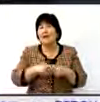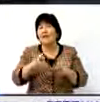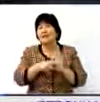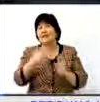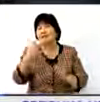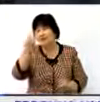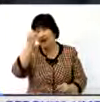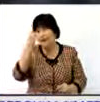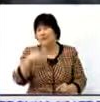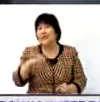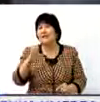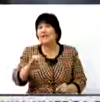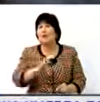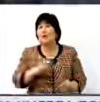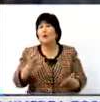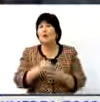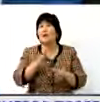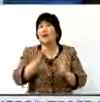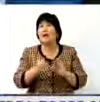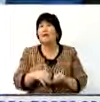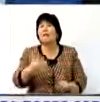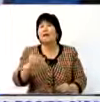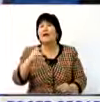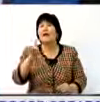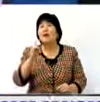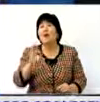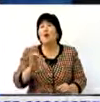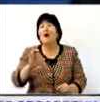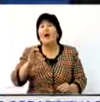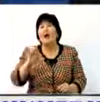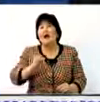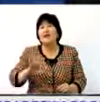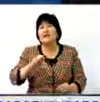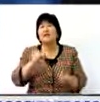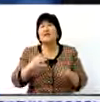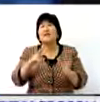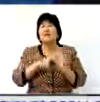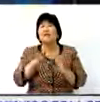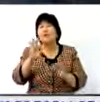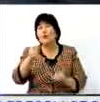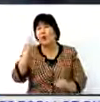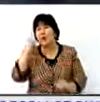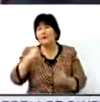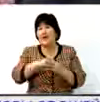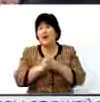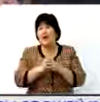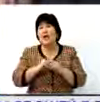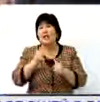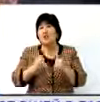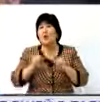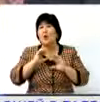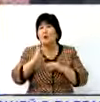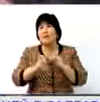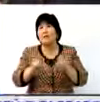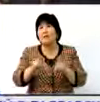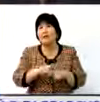7-5 японца, серебряного призера Олимпиады в Рио, чемпиона азиатских игр. Со счетом 8-0 киргизского борца, чемпиона мира. В